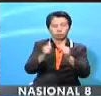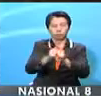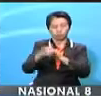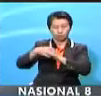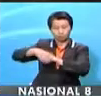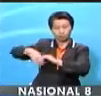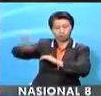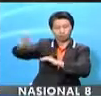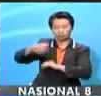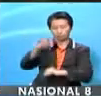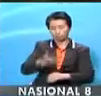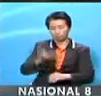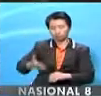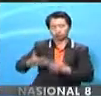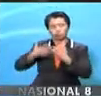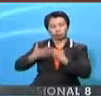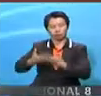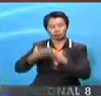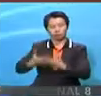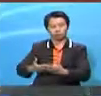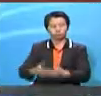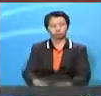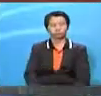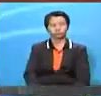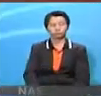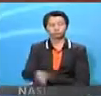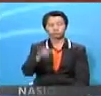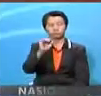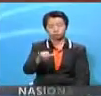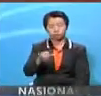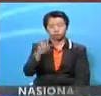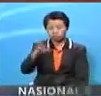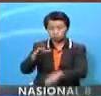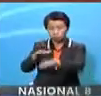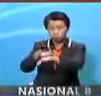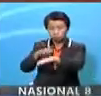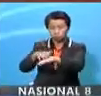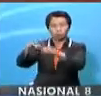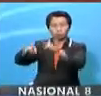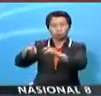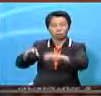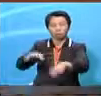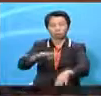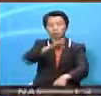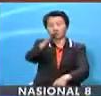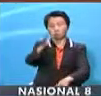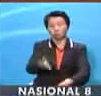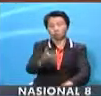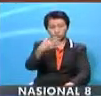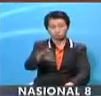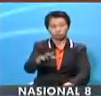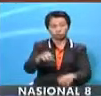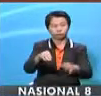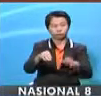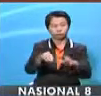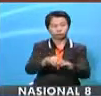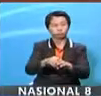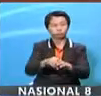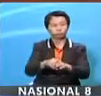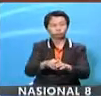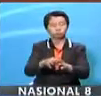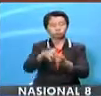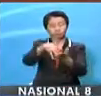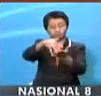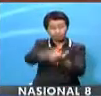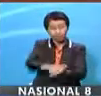ekspor produk-produk perkilangan. We have seen a slowdown in Australia and Brazil has already entered into recession.